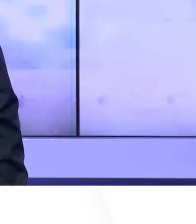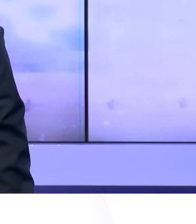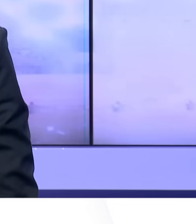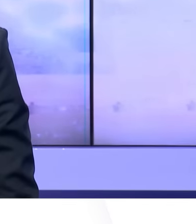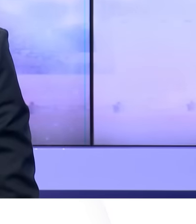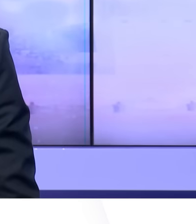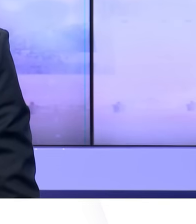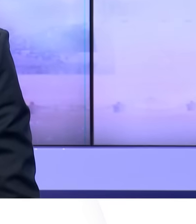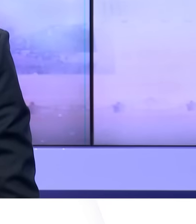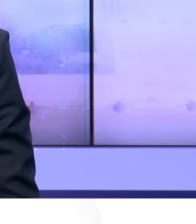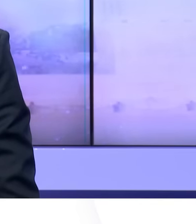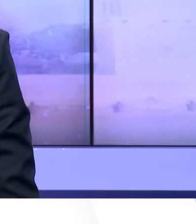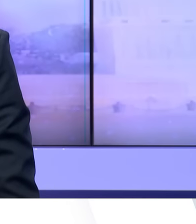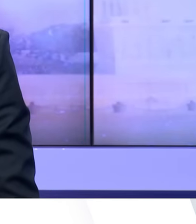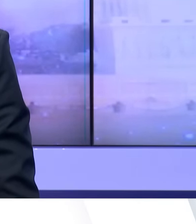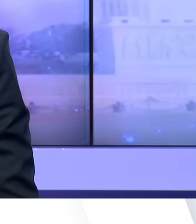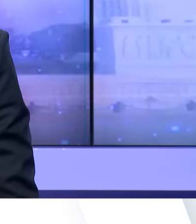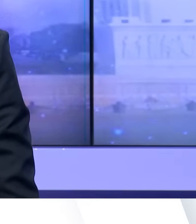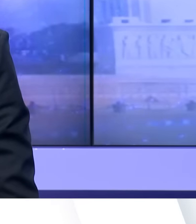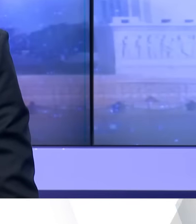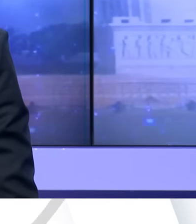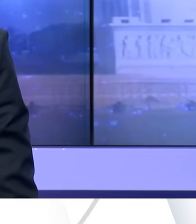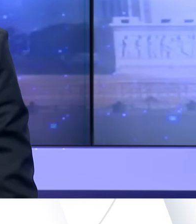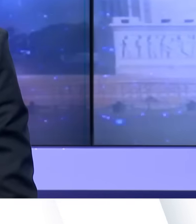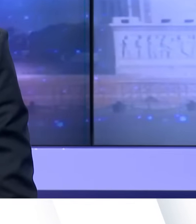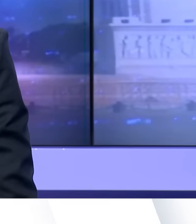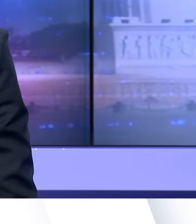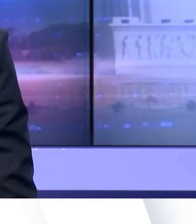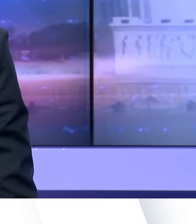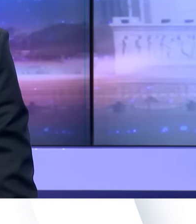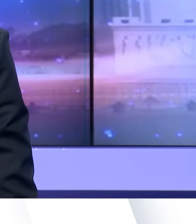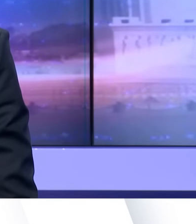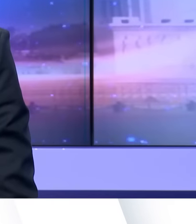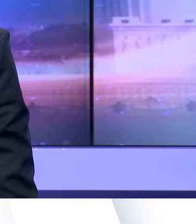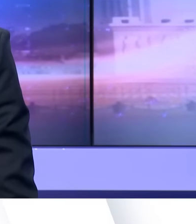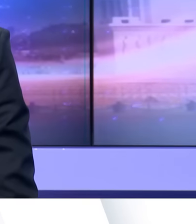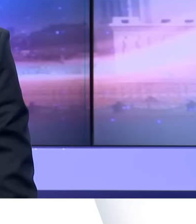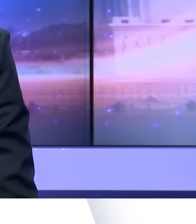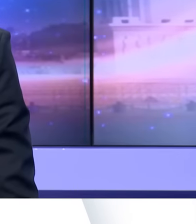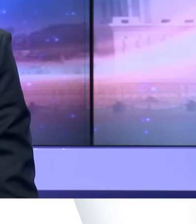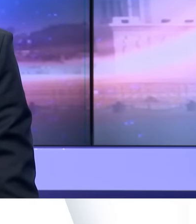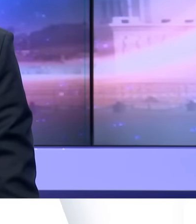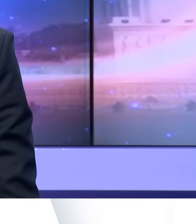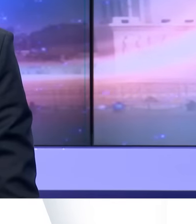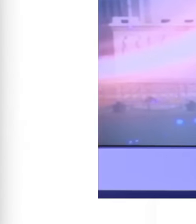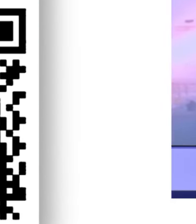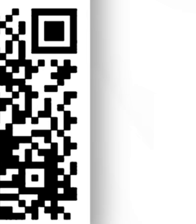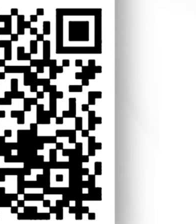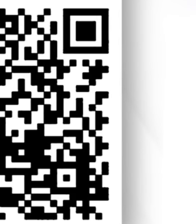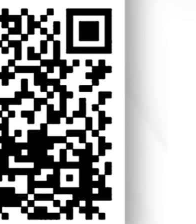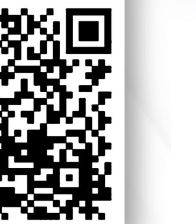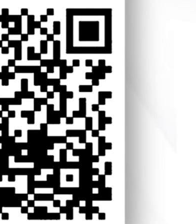จบแล้วอย่าลืมกดติดตามและสมัครสมาชิก YouTube มติชน TV เพียงแค่สแกน QR Code ได้เลยครับ